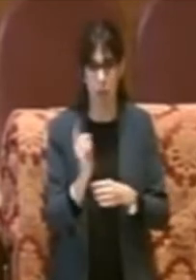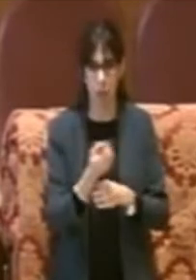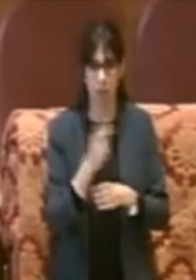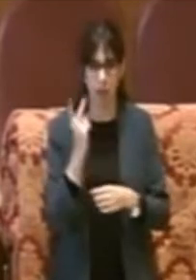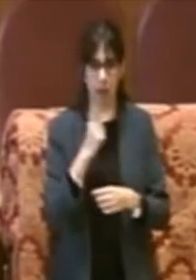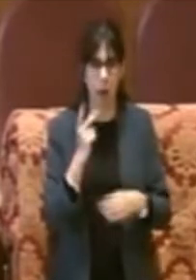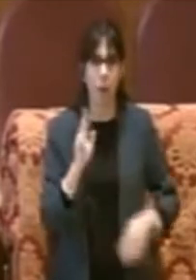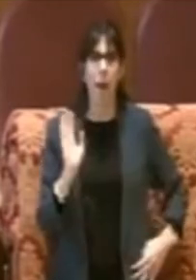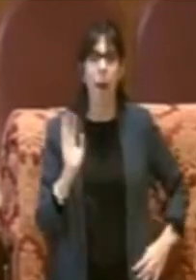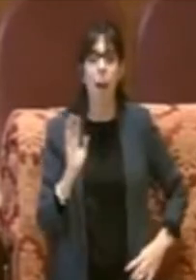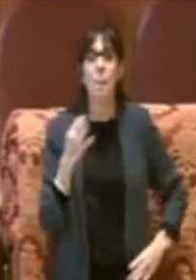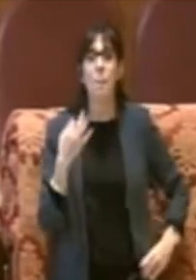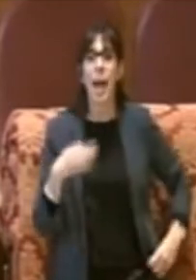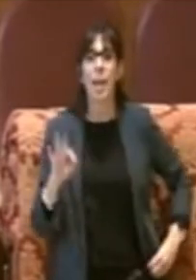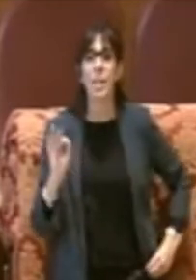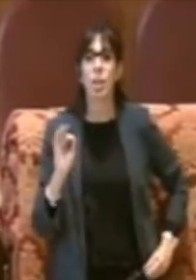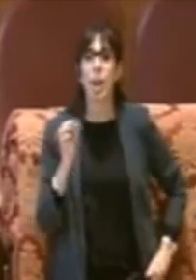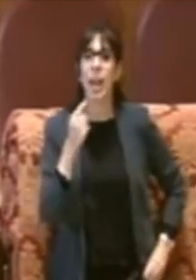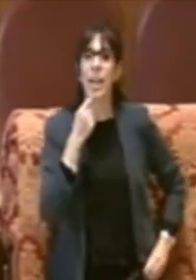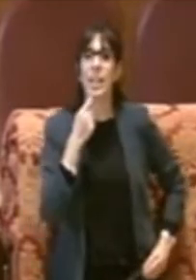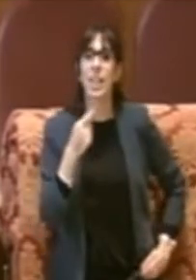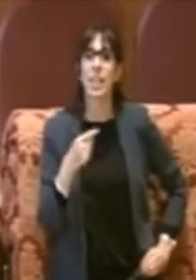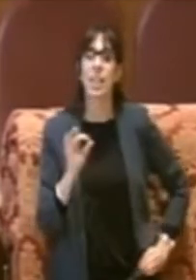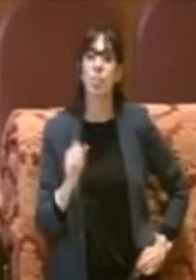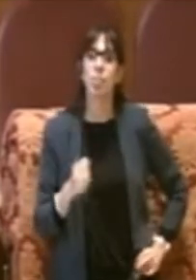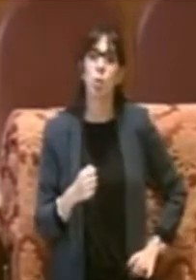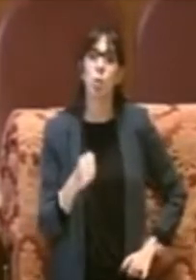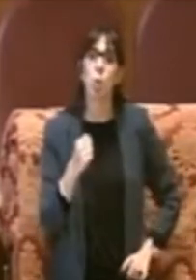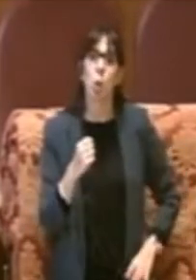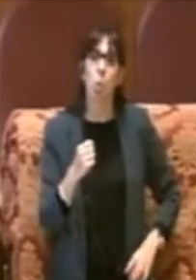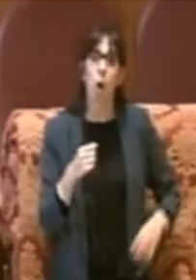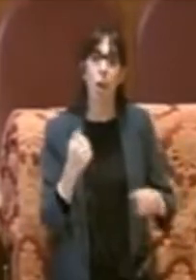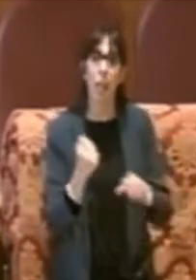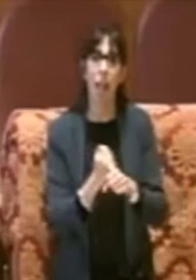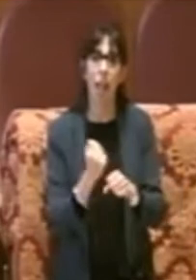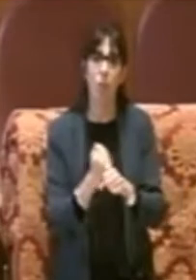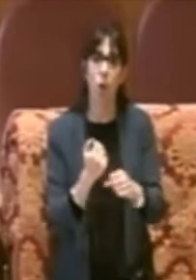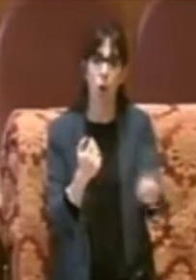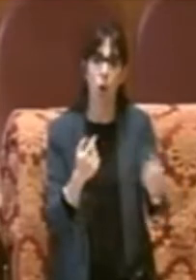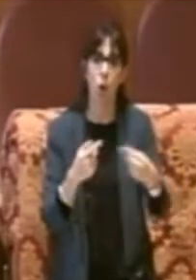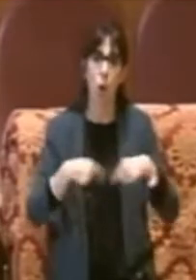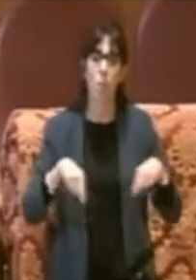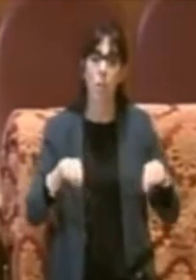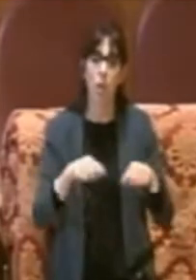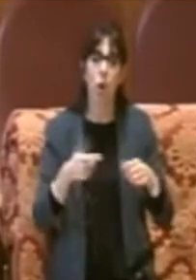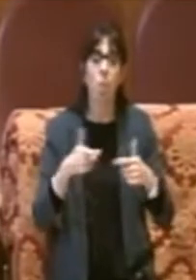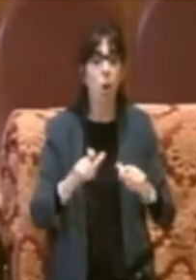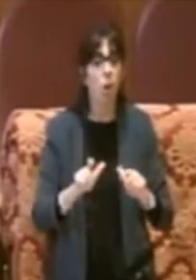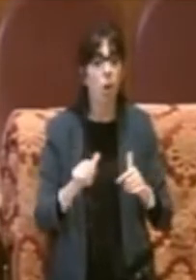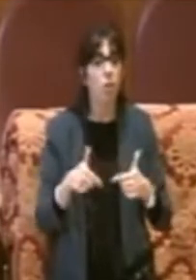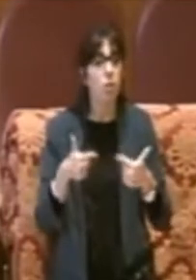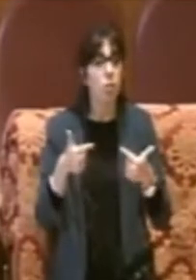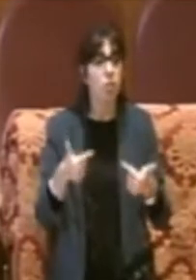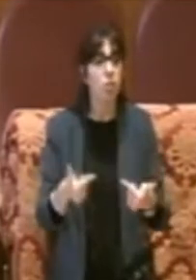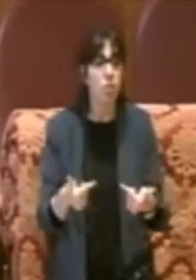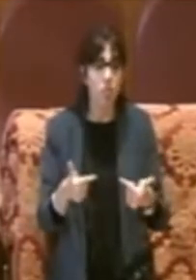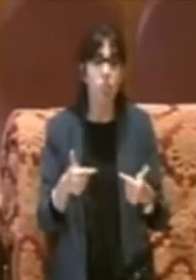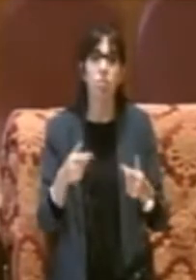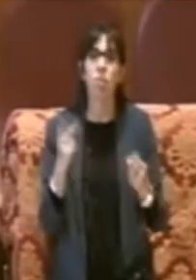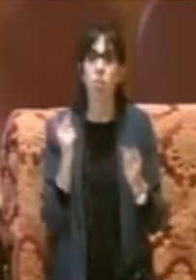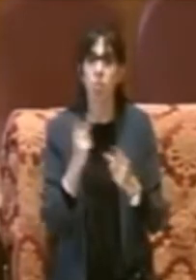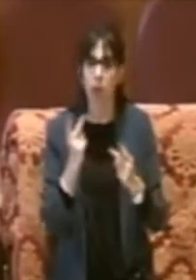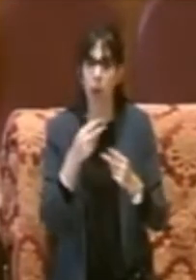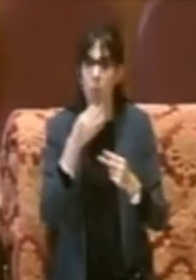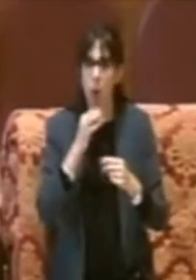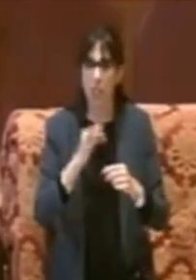supportato il lavoro della commissione per aver garantito lo svolgimento di un certo numero di commissioni